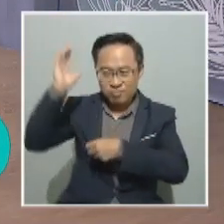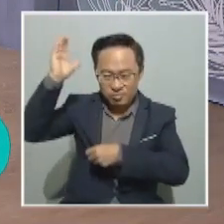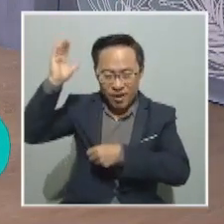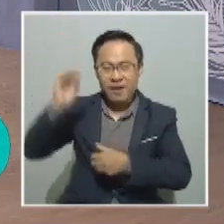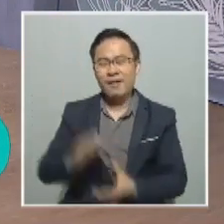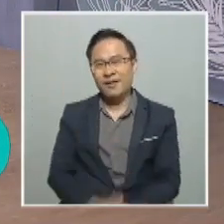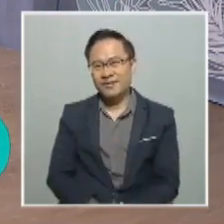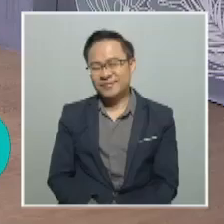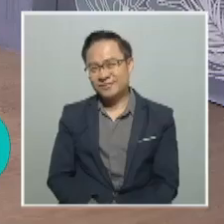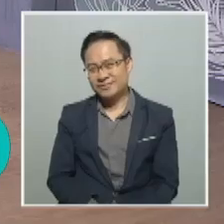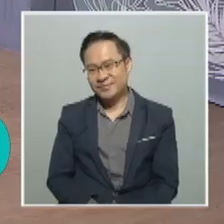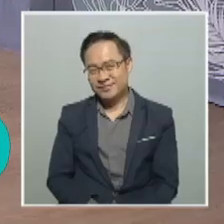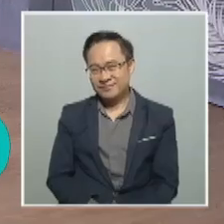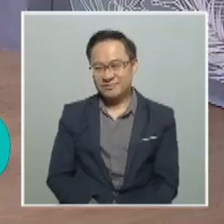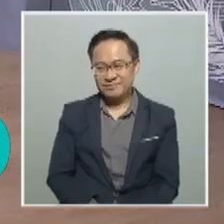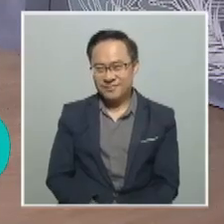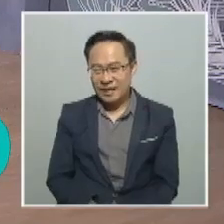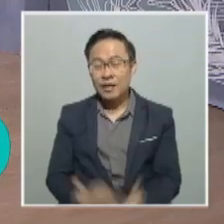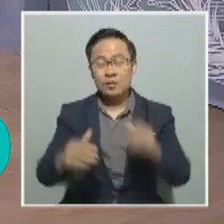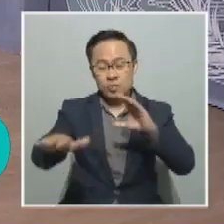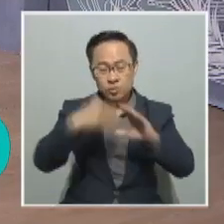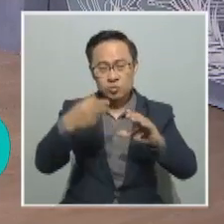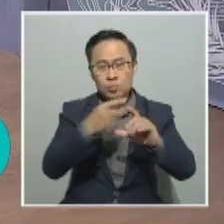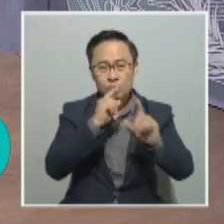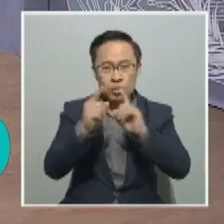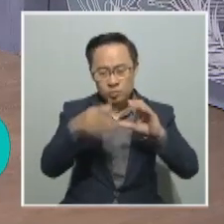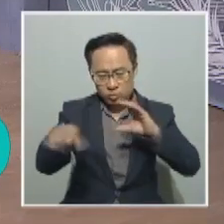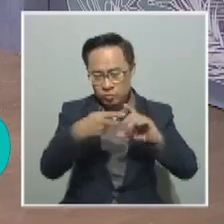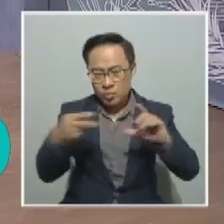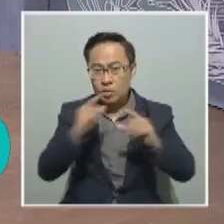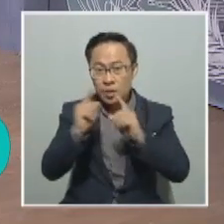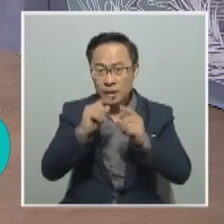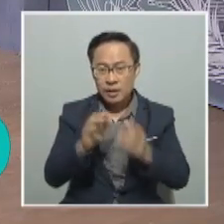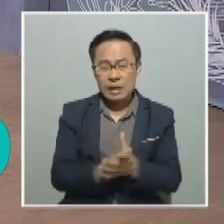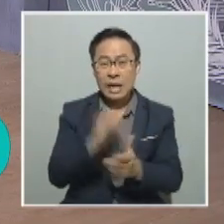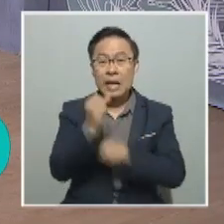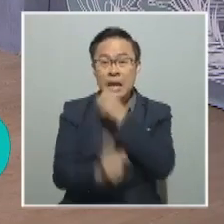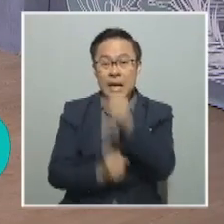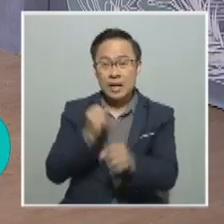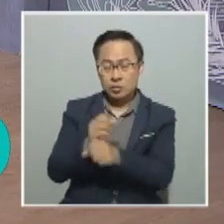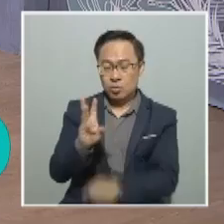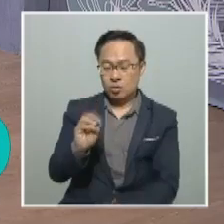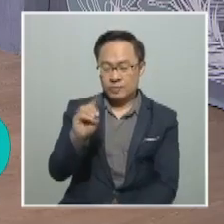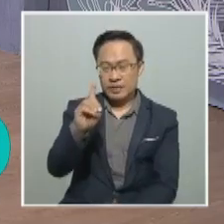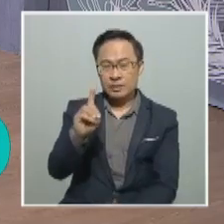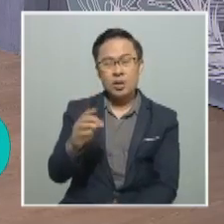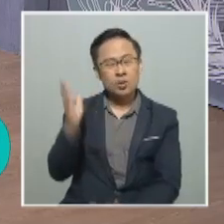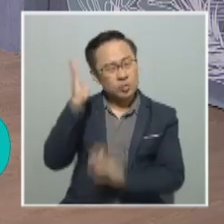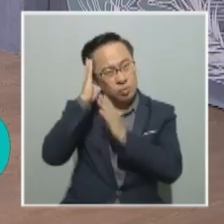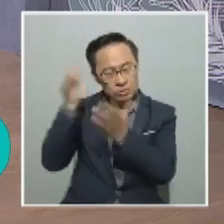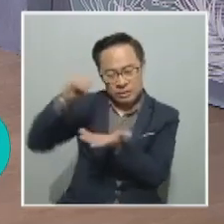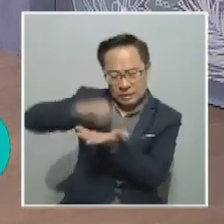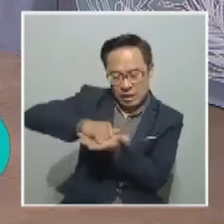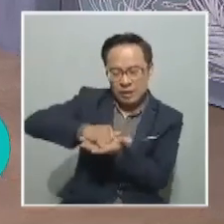ทำเป็นแคมเปญ อ๋อไม่ได้ทำบ่อยขนาดนั้น มีคำถามของคุณหมอเราไปฟังถามกันดีกว่า ได้เลย อายุ61ปีนอนตะแคงซ้ายแล้ว